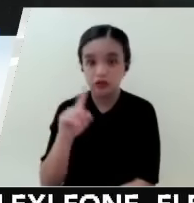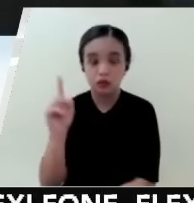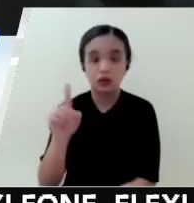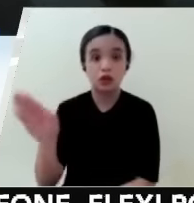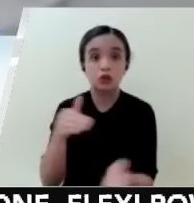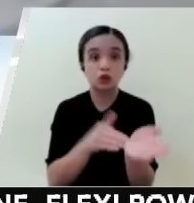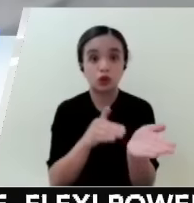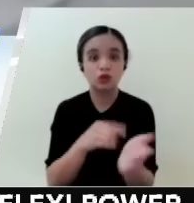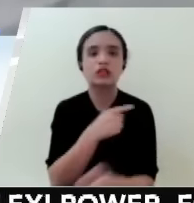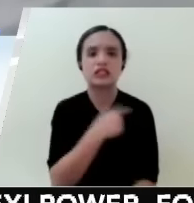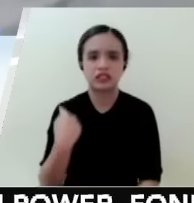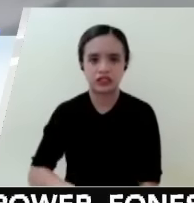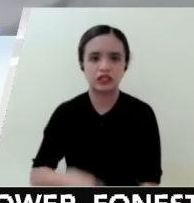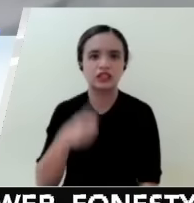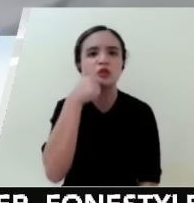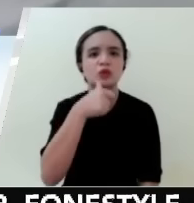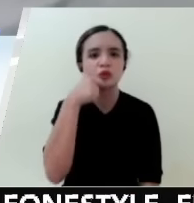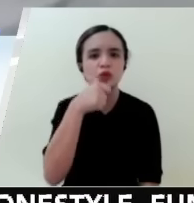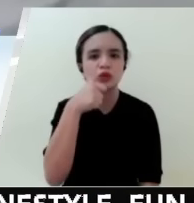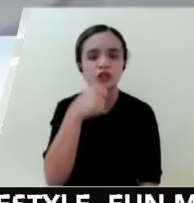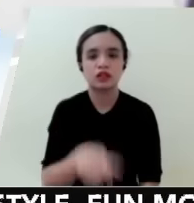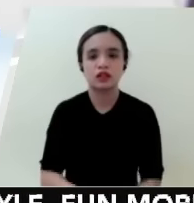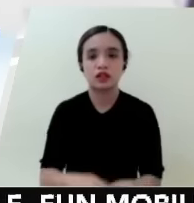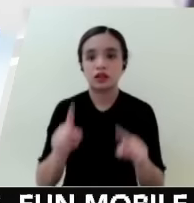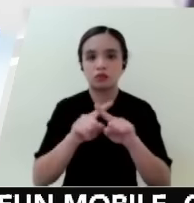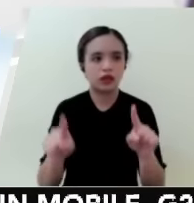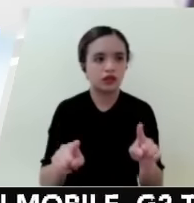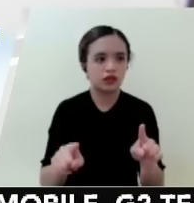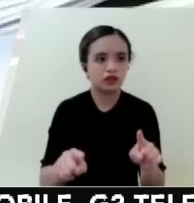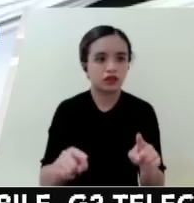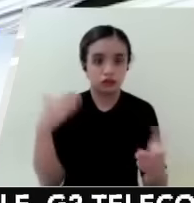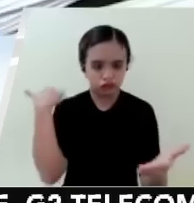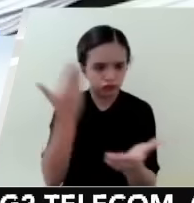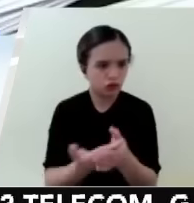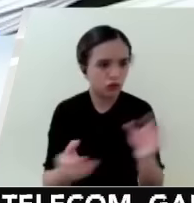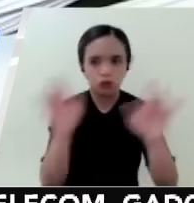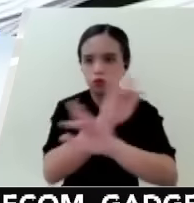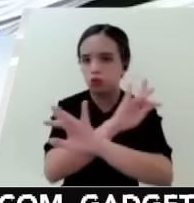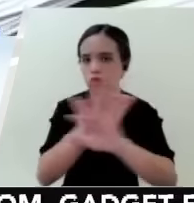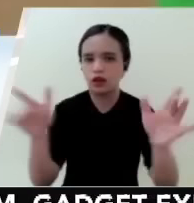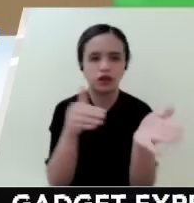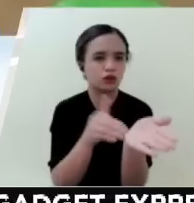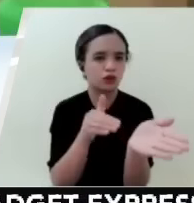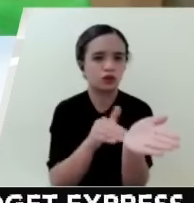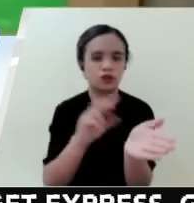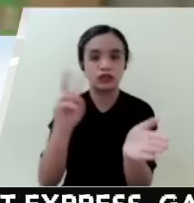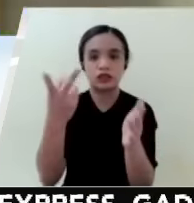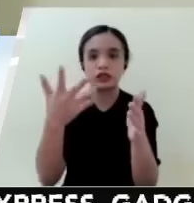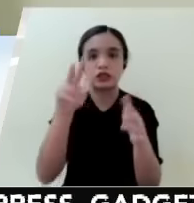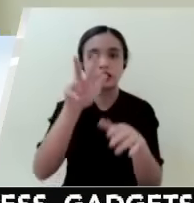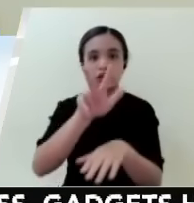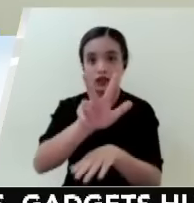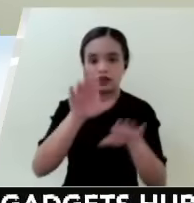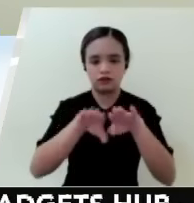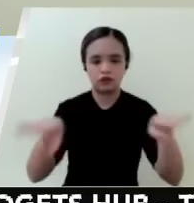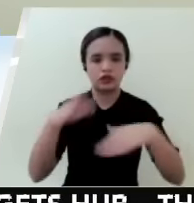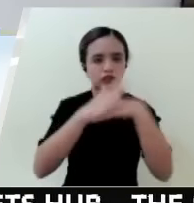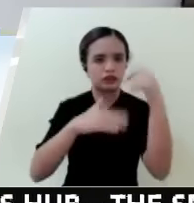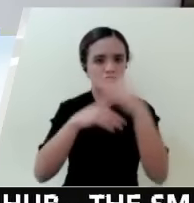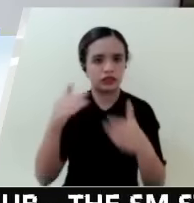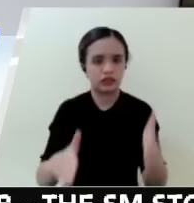na babae. Pero walang nadatnang doktor na Chinese kanina sa tatlong palapag na gusali. Hinala ng NBI, isa ito